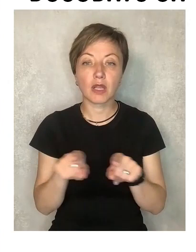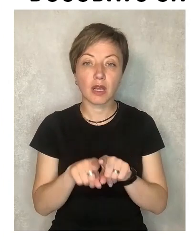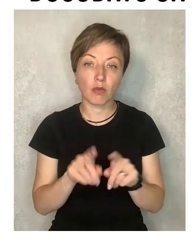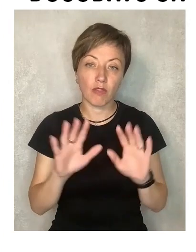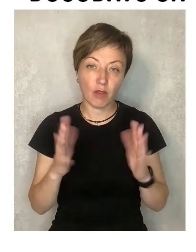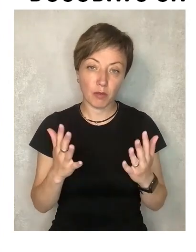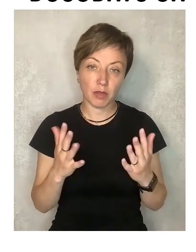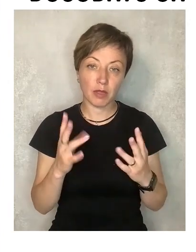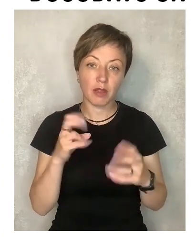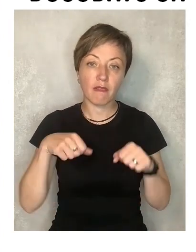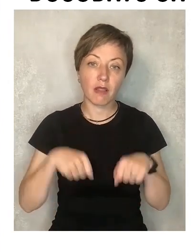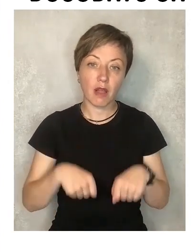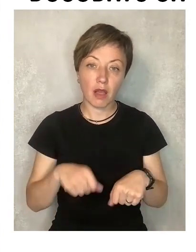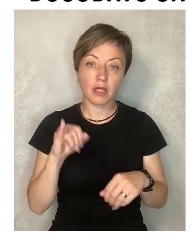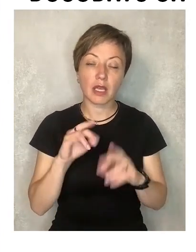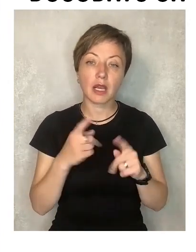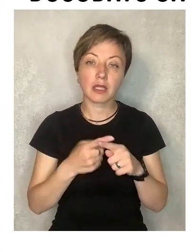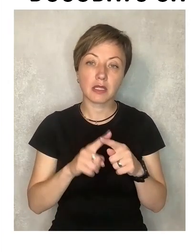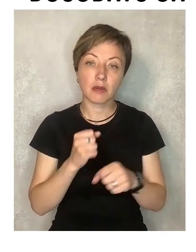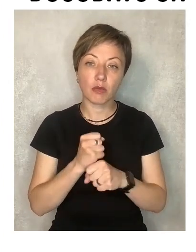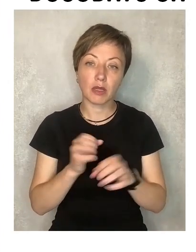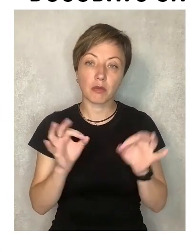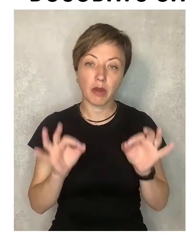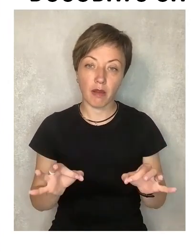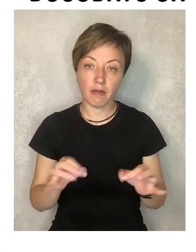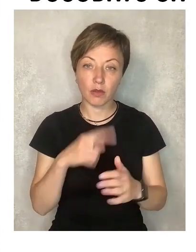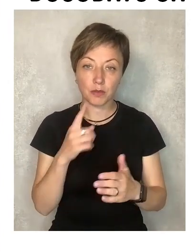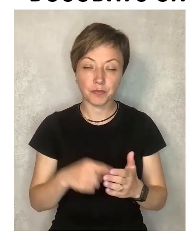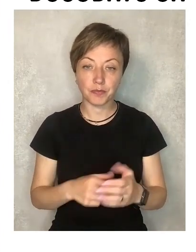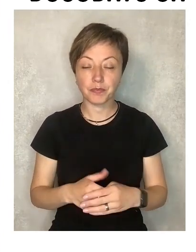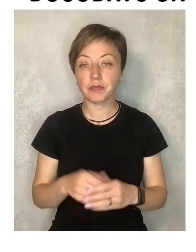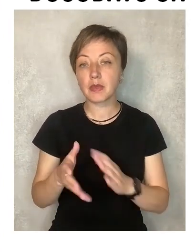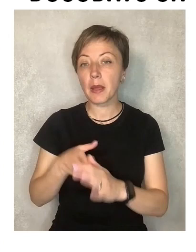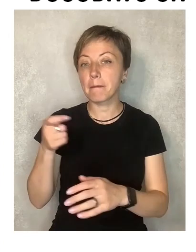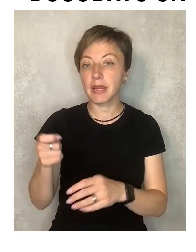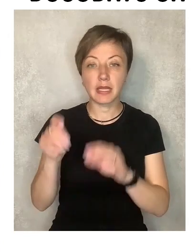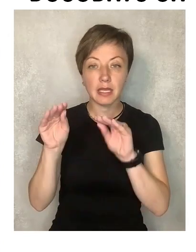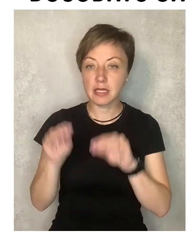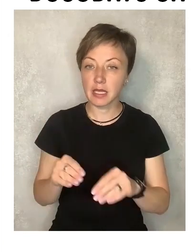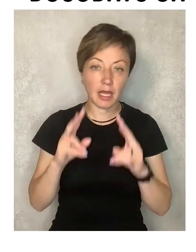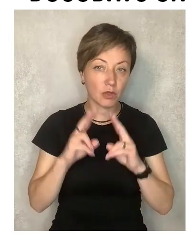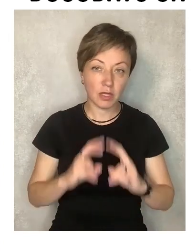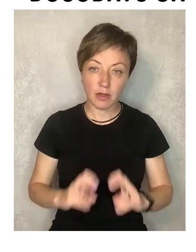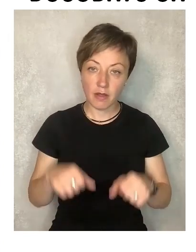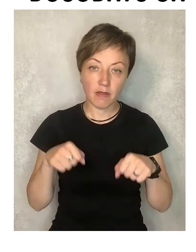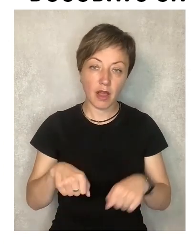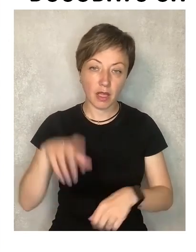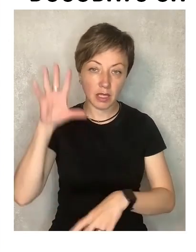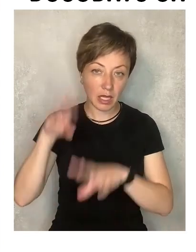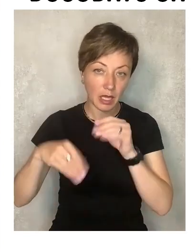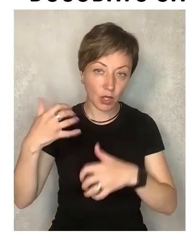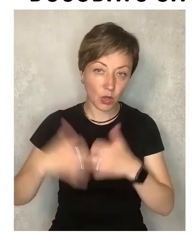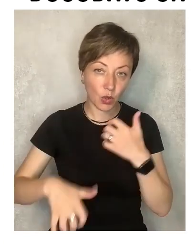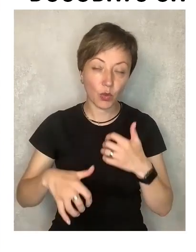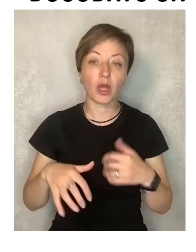на владу, власне, і як це робити правильно? Ну, бо петиції не розглядаються, влада повністю ігнорує все, що відбувається, і в нас є